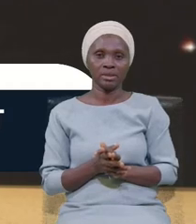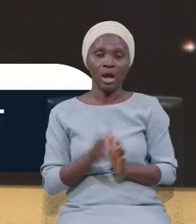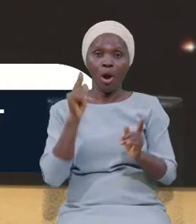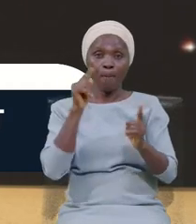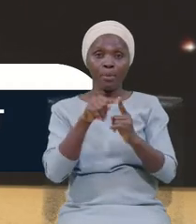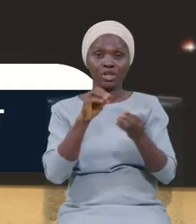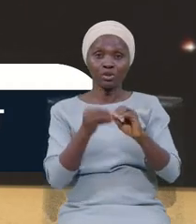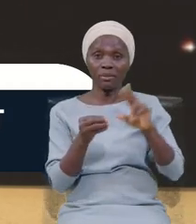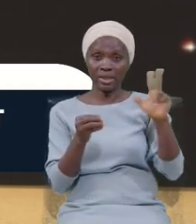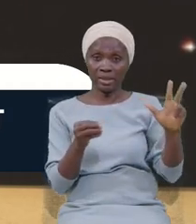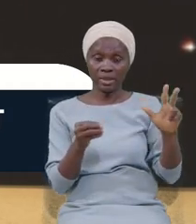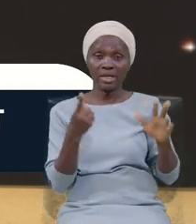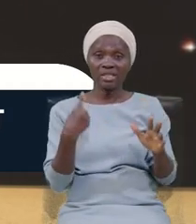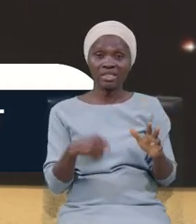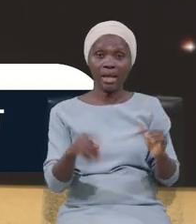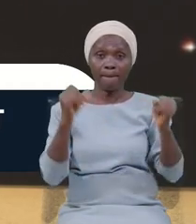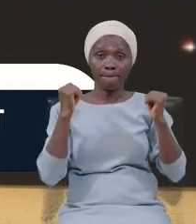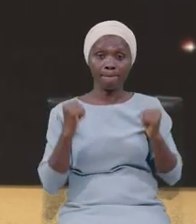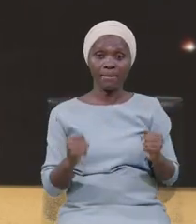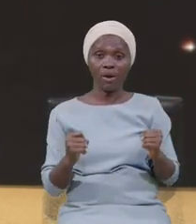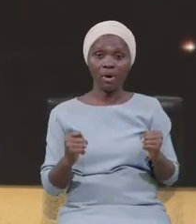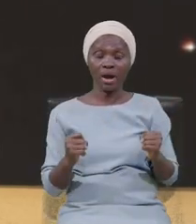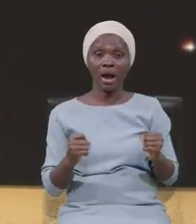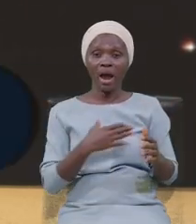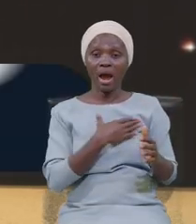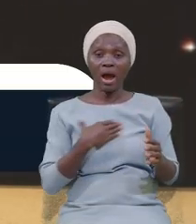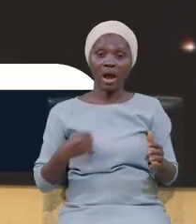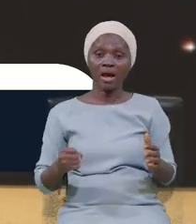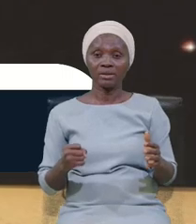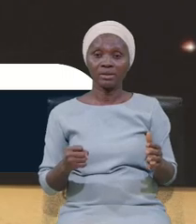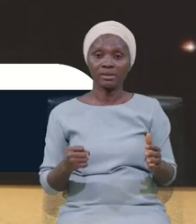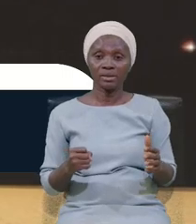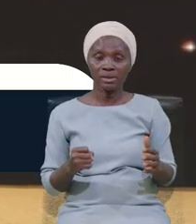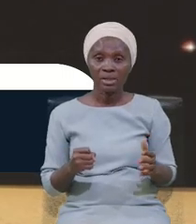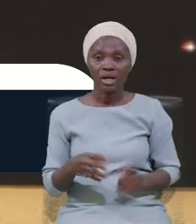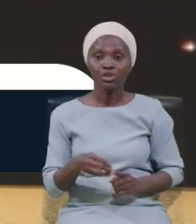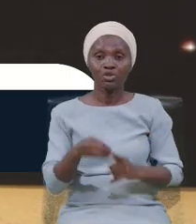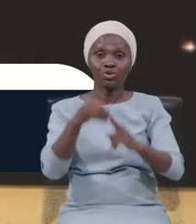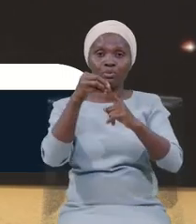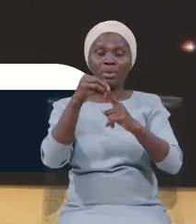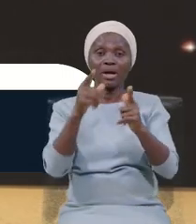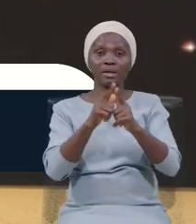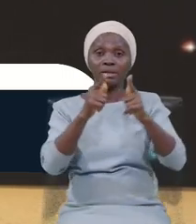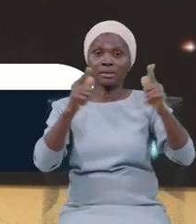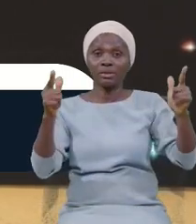3. La puissance et les bienfaits